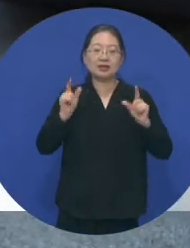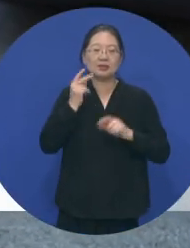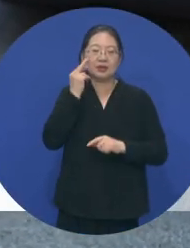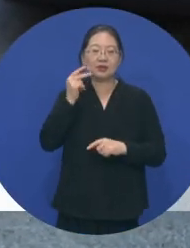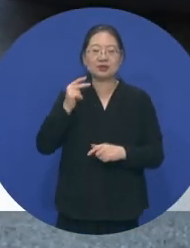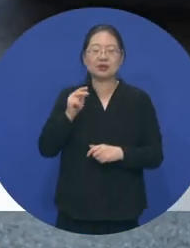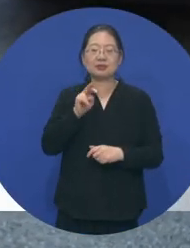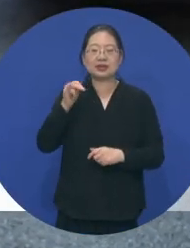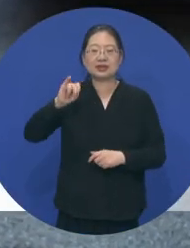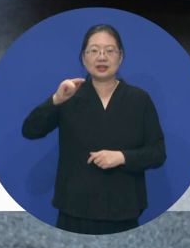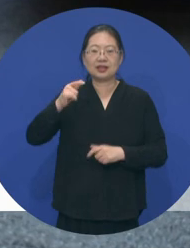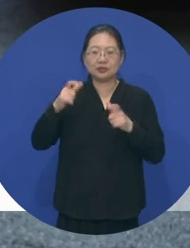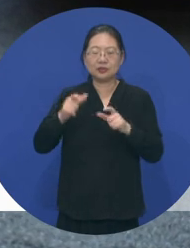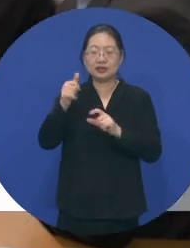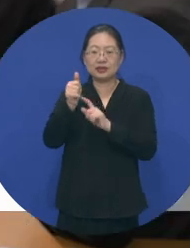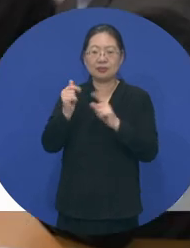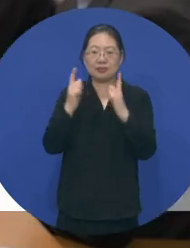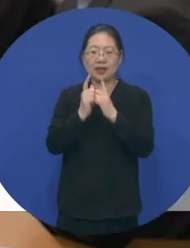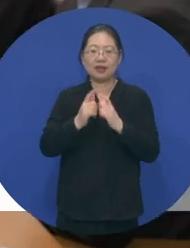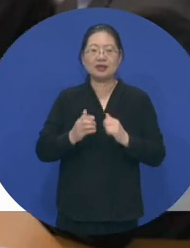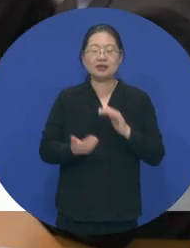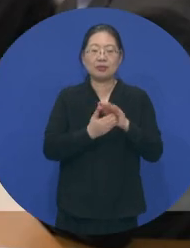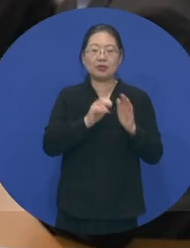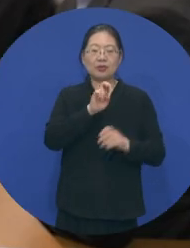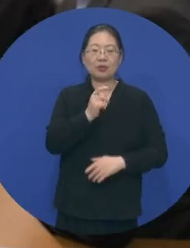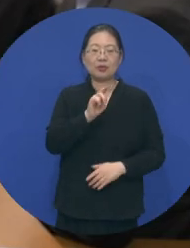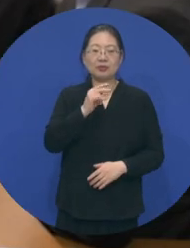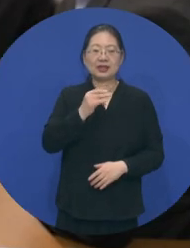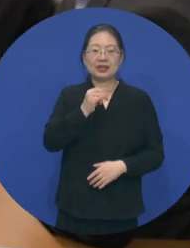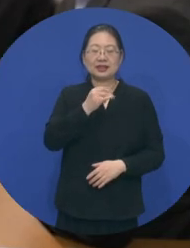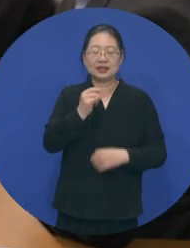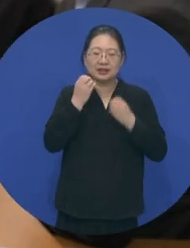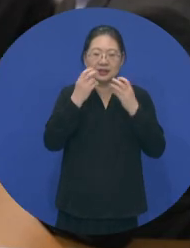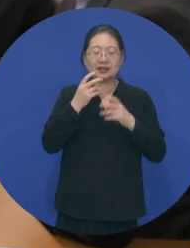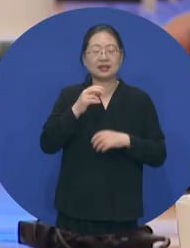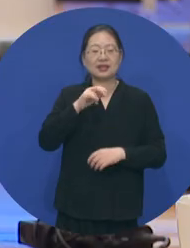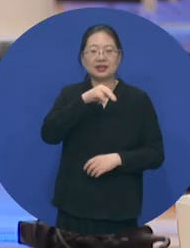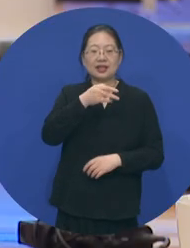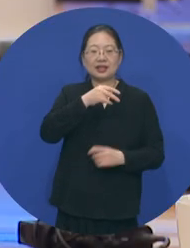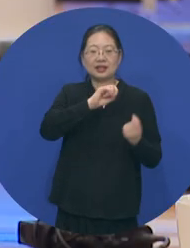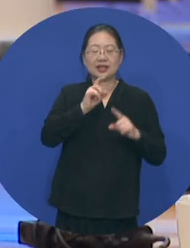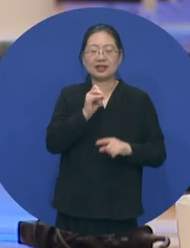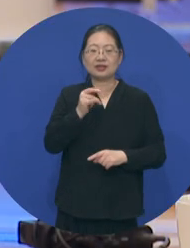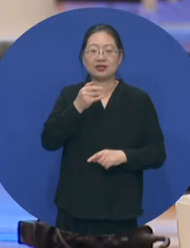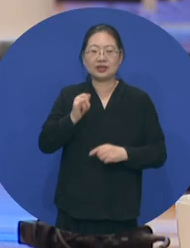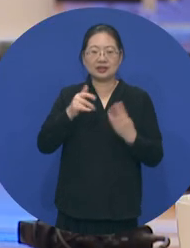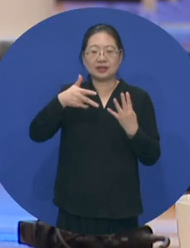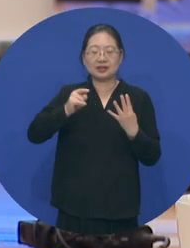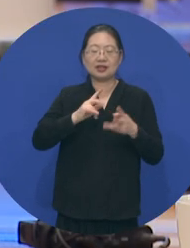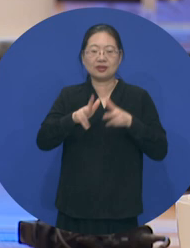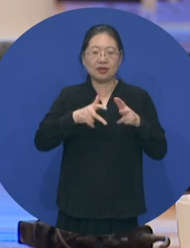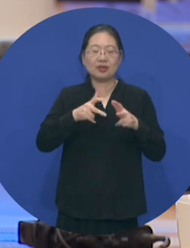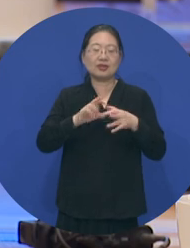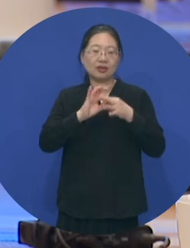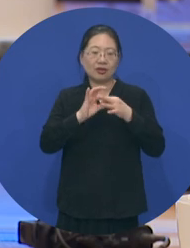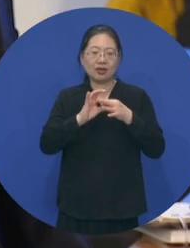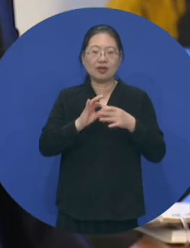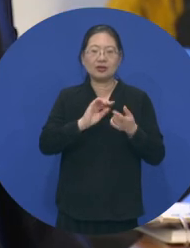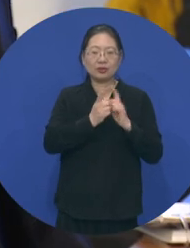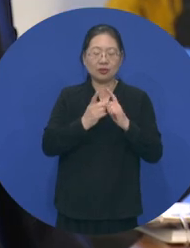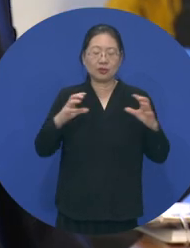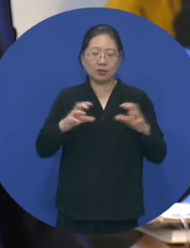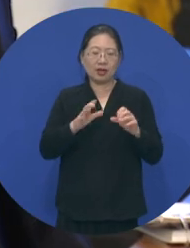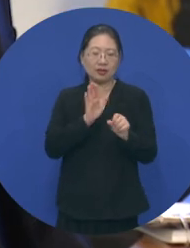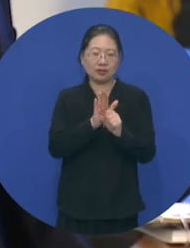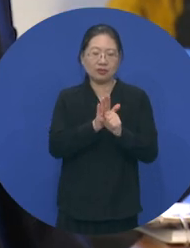미시간 주지사와도 만났습니다. 첨단 모빌리티, 신재생에너지, 4차 산업혁명센터 등에서 협력을 확대하기 위해